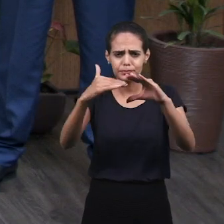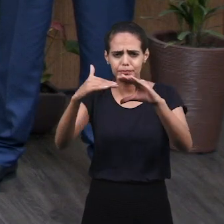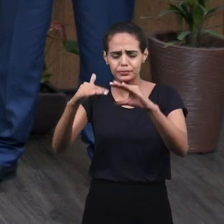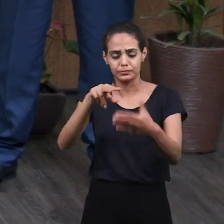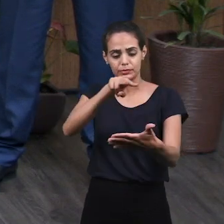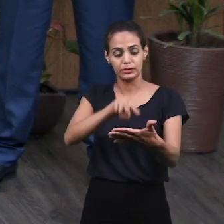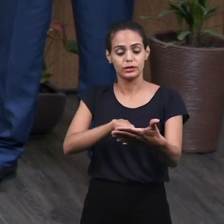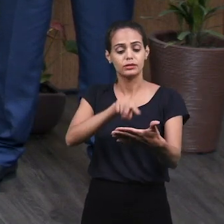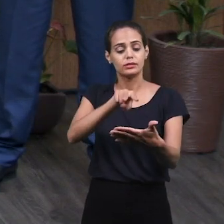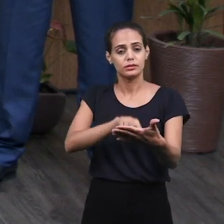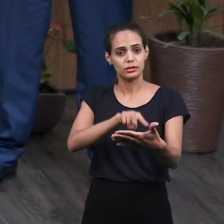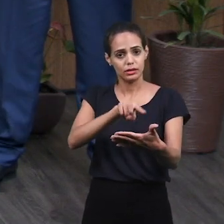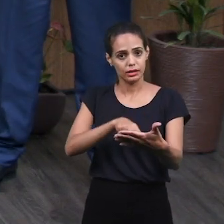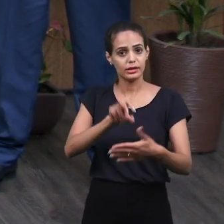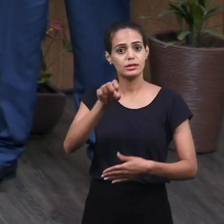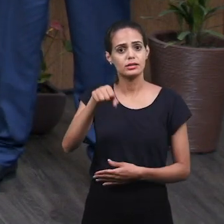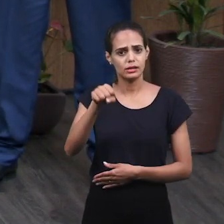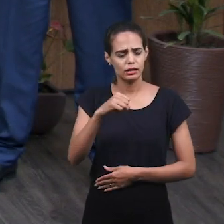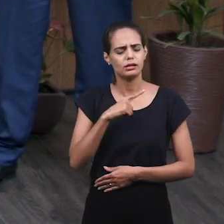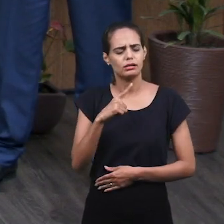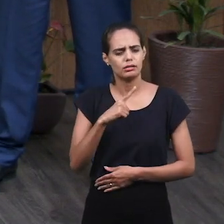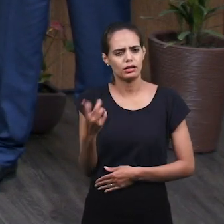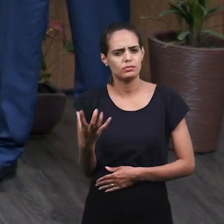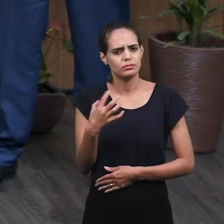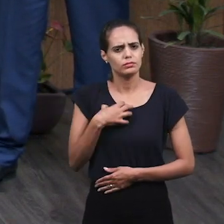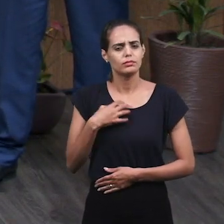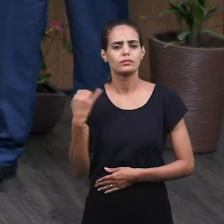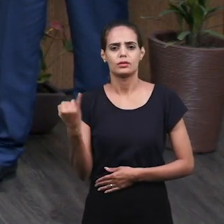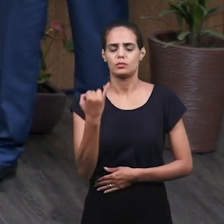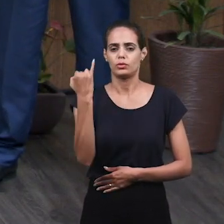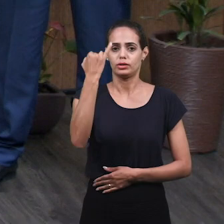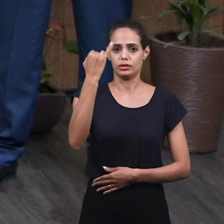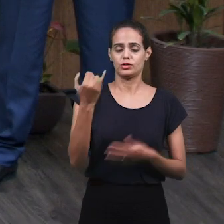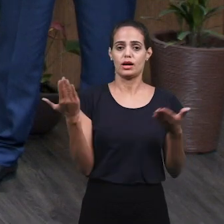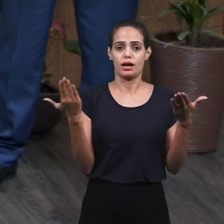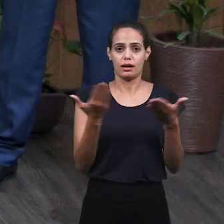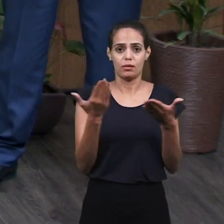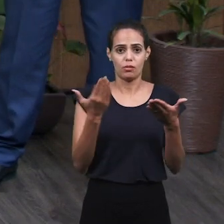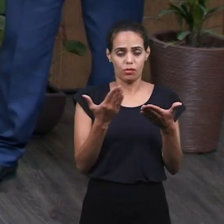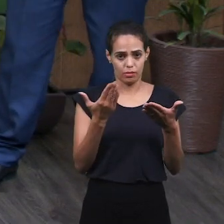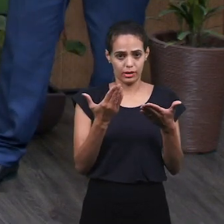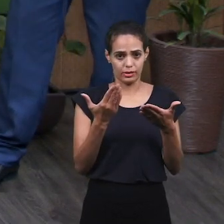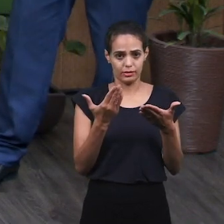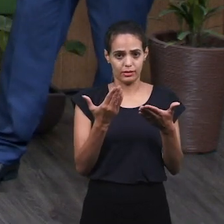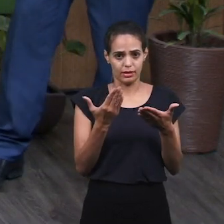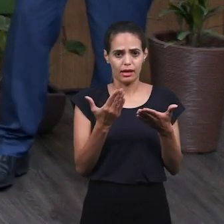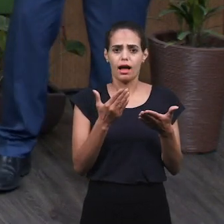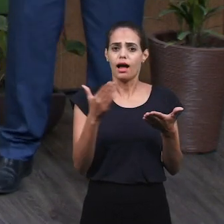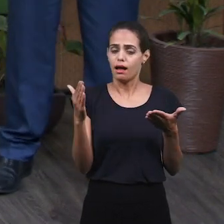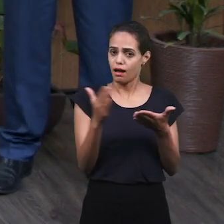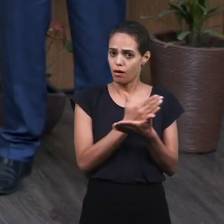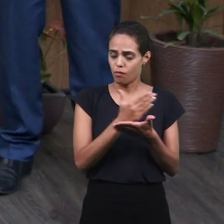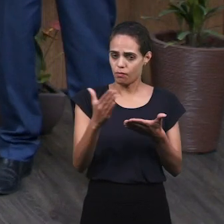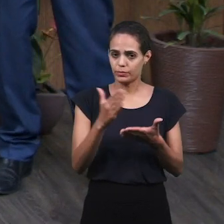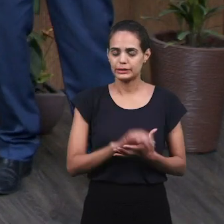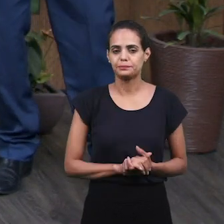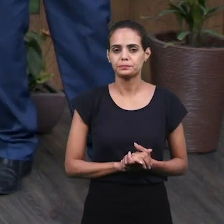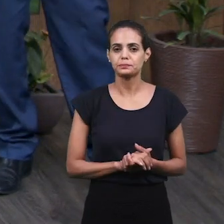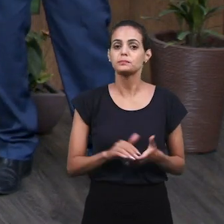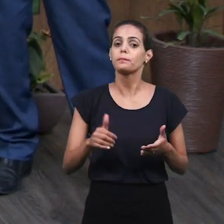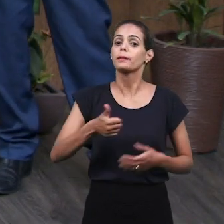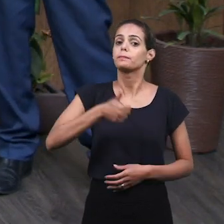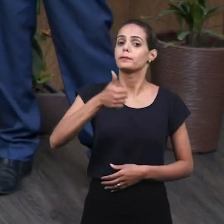et porte une grande importance pour nous. Nous avons cité quelques-unes ici. La première vient du Canada, de la ville